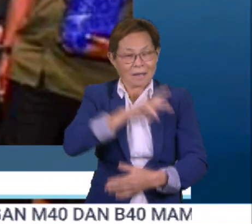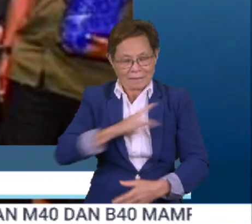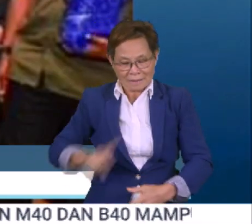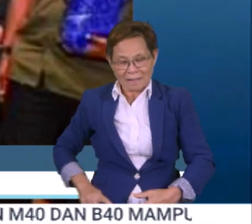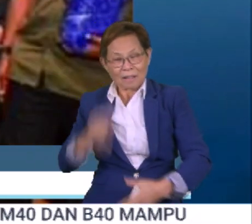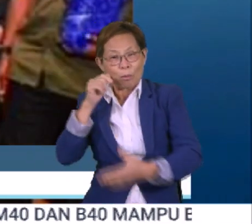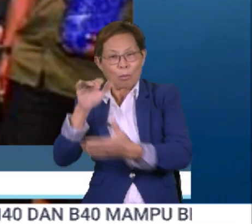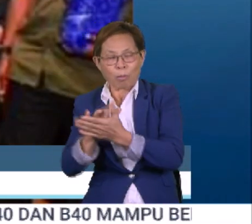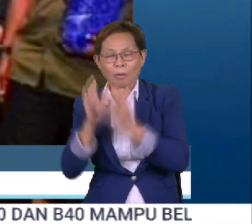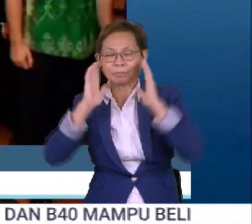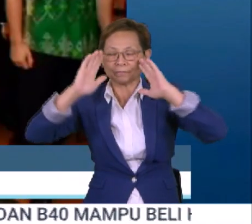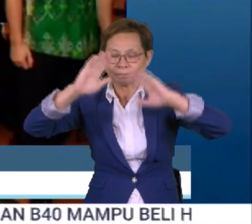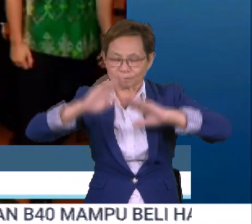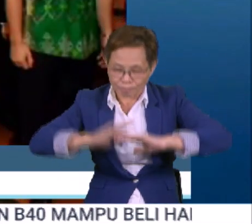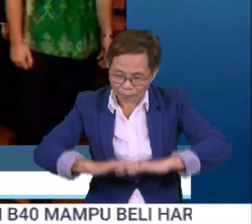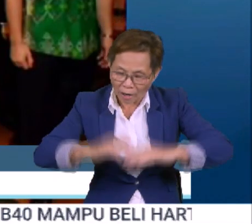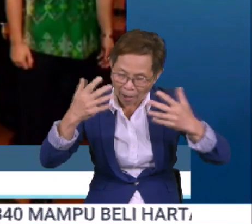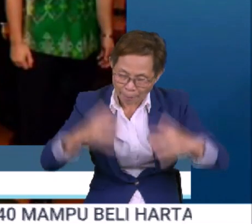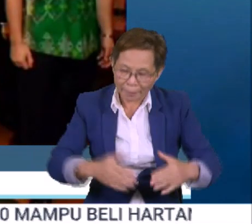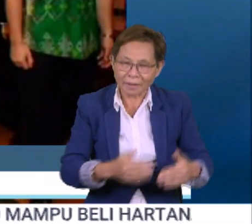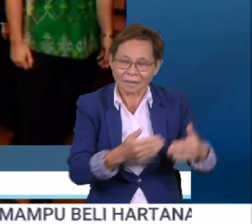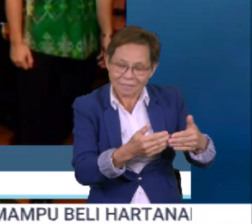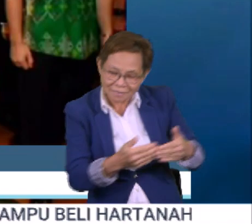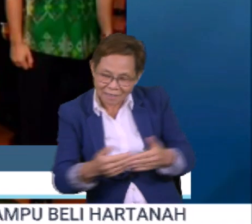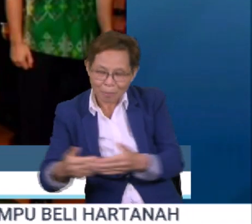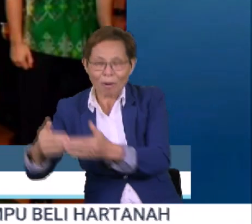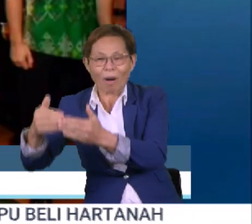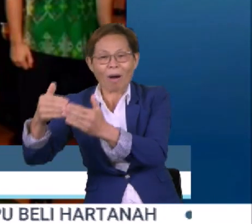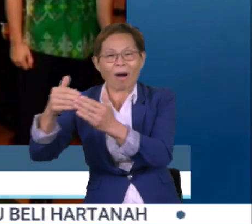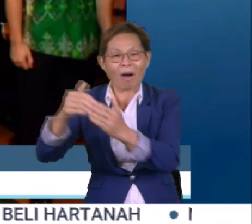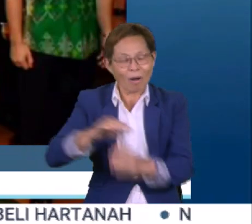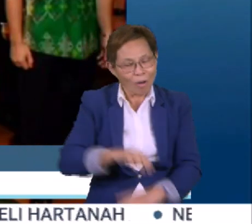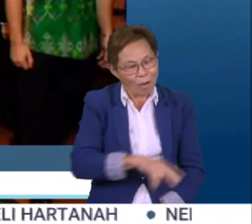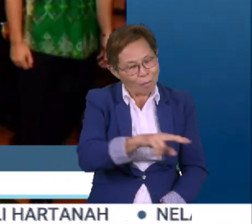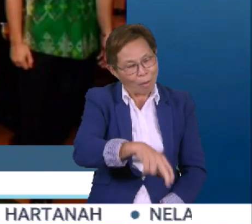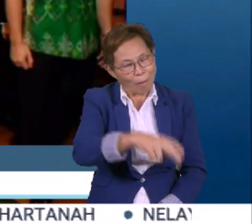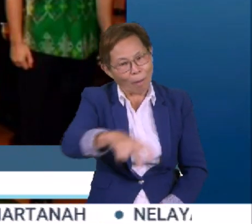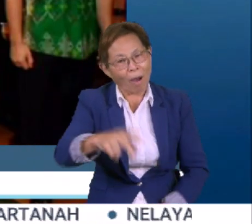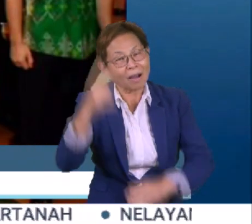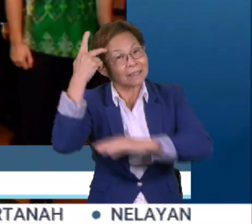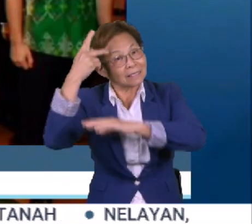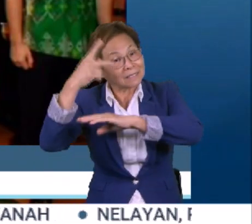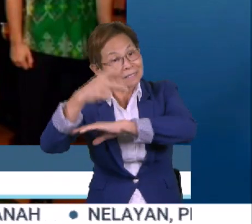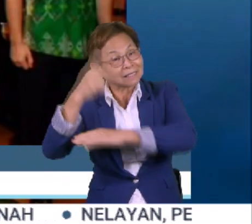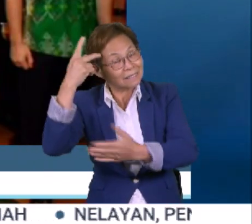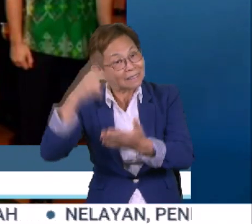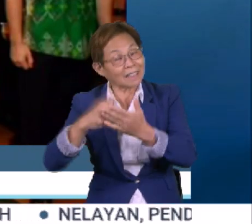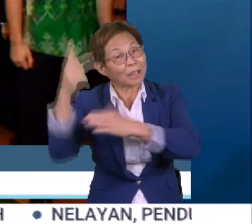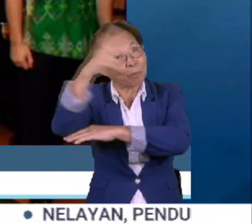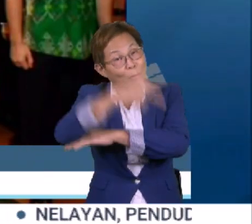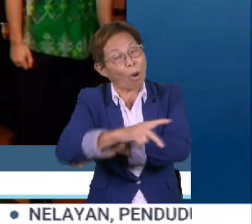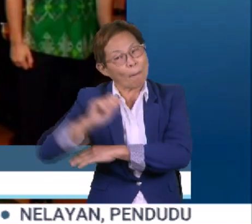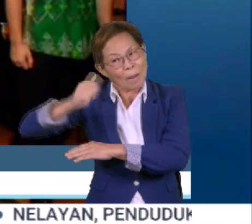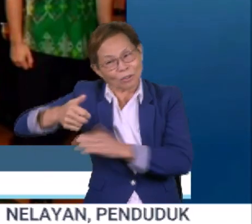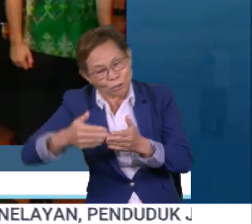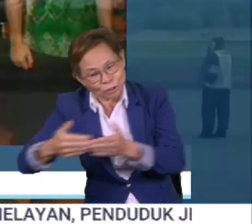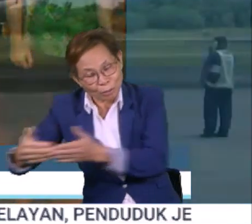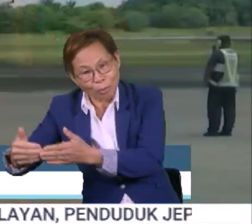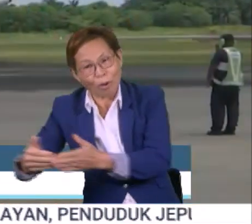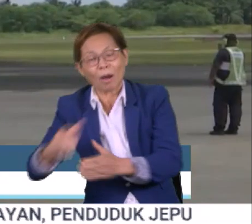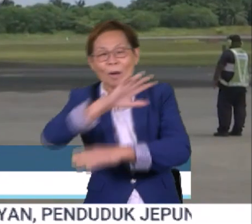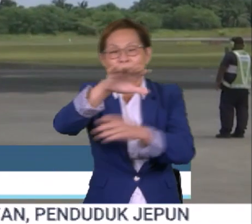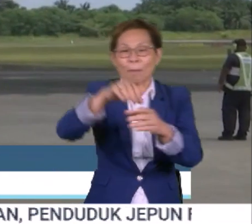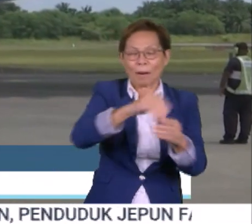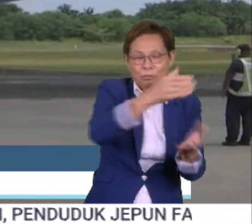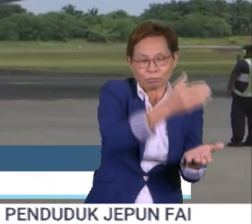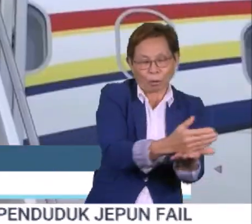Seri Begawan sebelum menyambung Kembara kenali Borneo ke Bandar Raya Miri esok Kembara kenali Borneo di Sarawak turut melibatkan